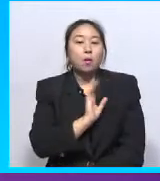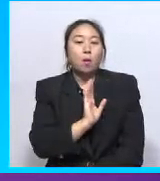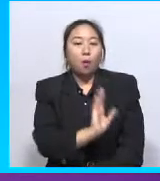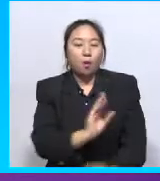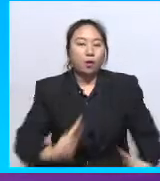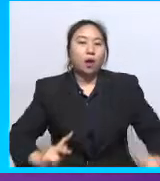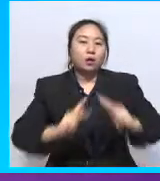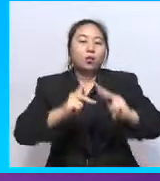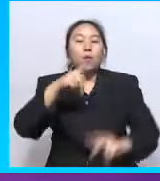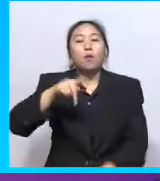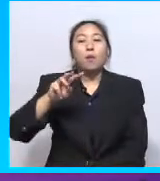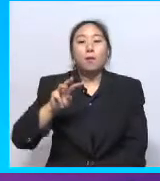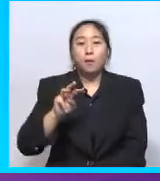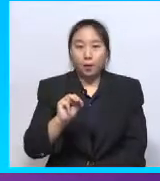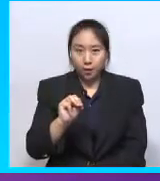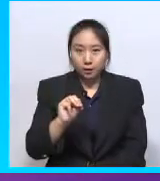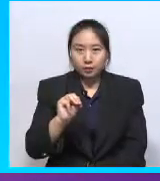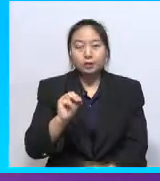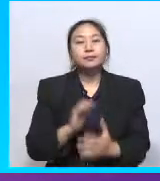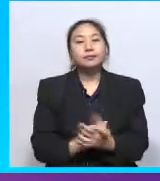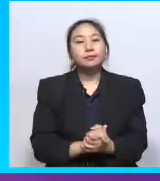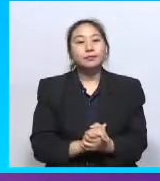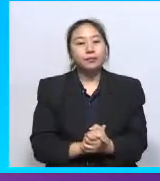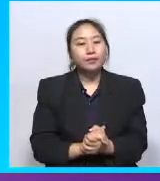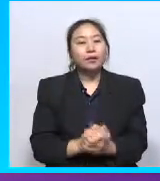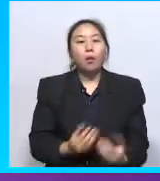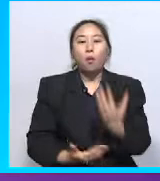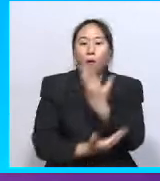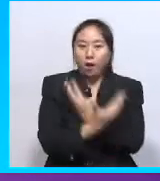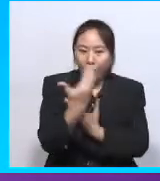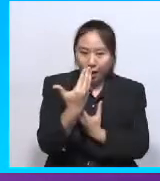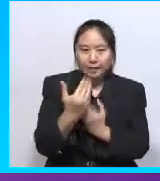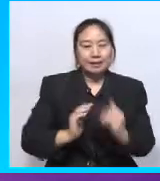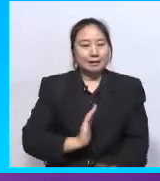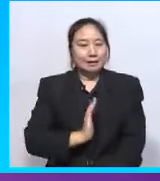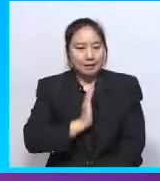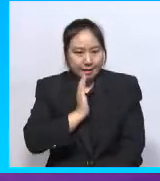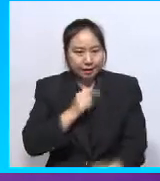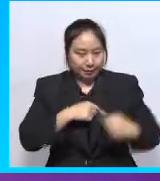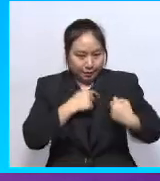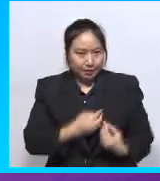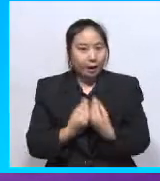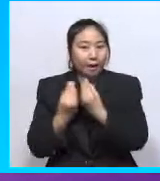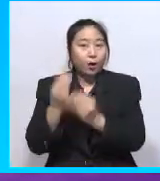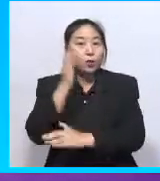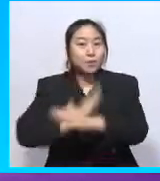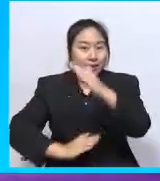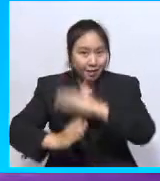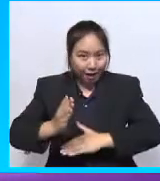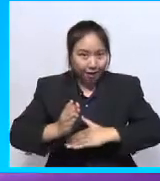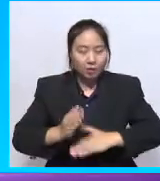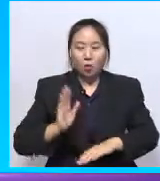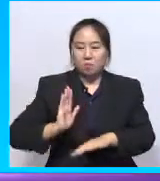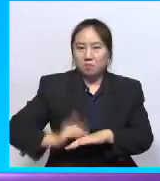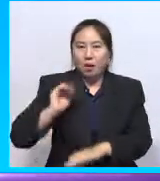ของกระทรวงการพัฒนาสังคมและความมั่นคงของมนุษย์ที่จะให้โอกาสให้เกียรติและให้กำลังใจแก่คนพิการได้ยกระ